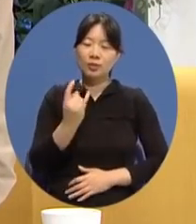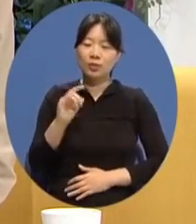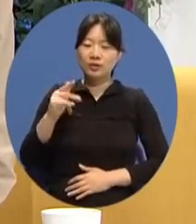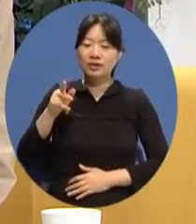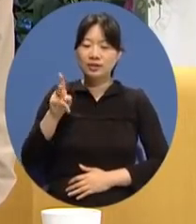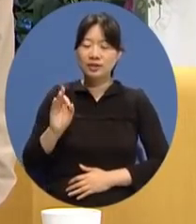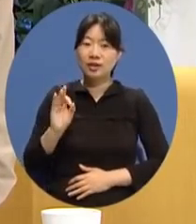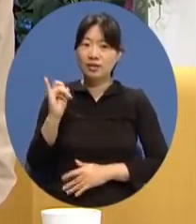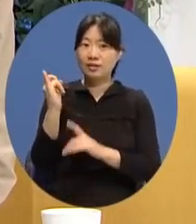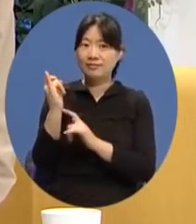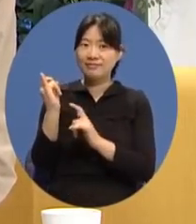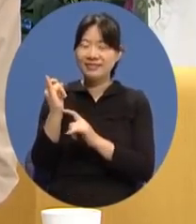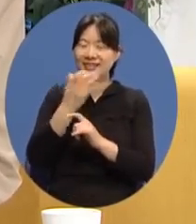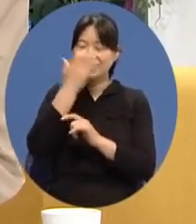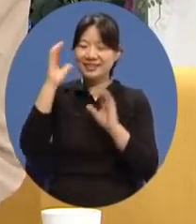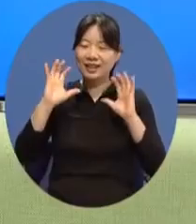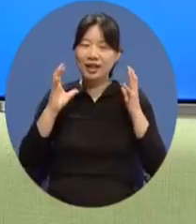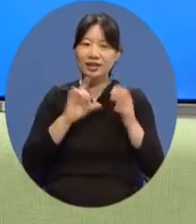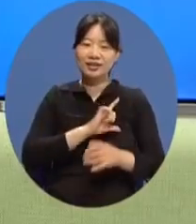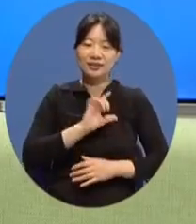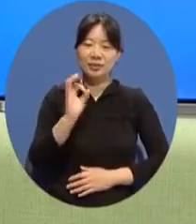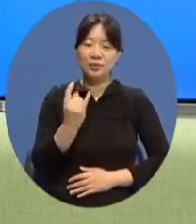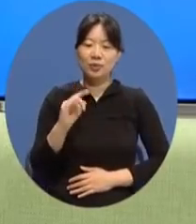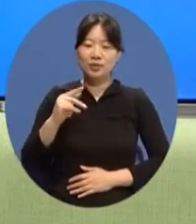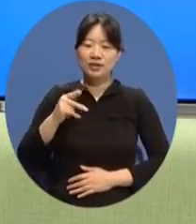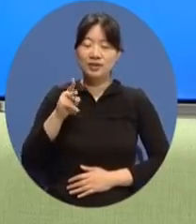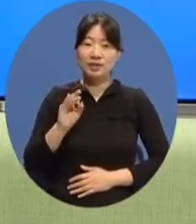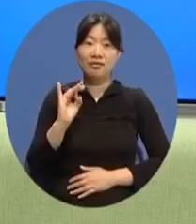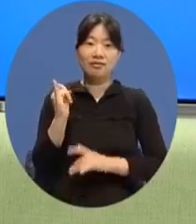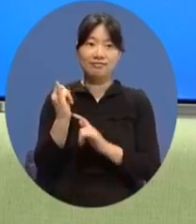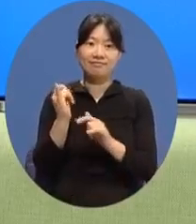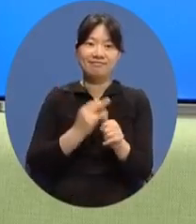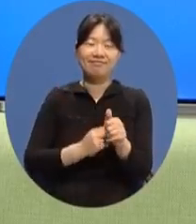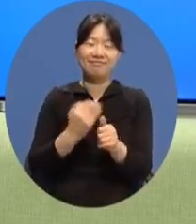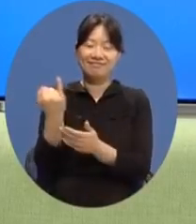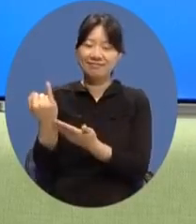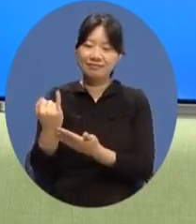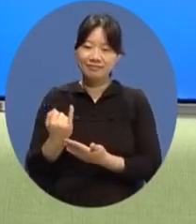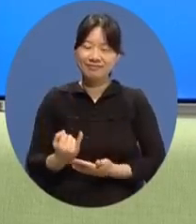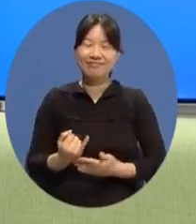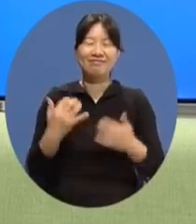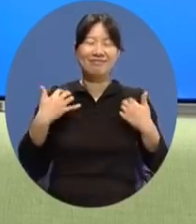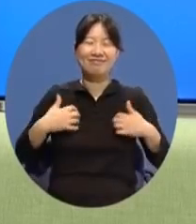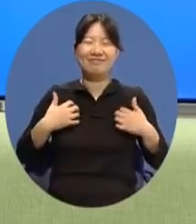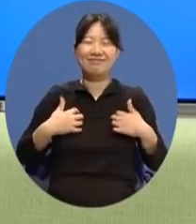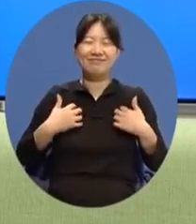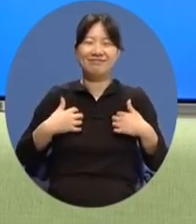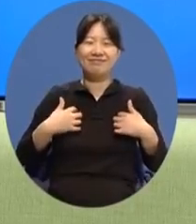드림 아이. 오은영 선생님 자리해 주셨습니다. 안녕하세요. 안녕하세요. 반갑습니다.